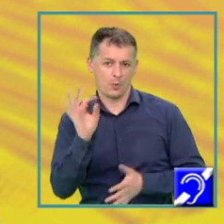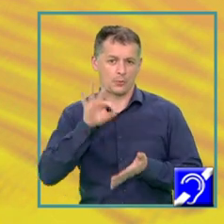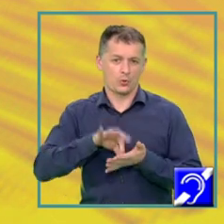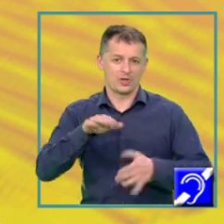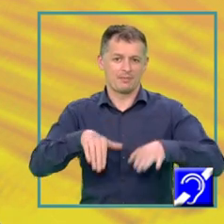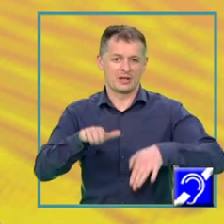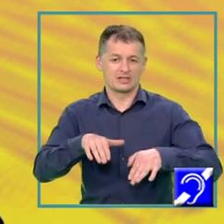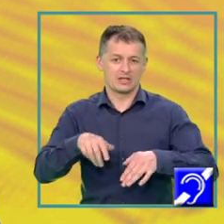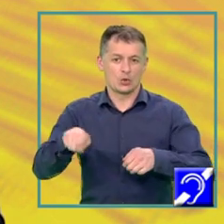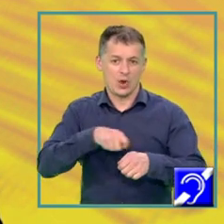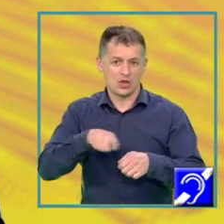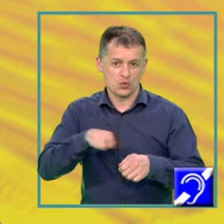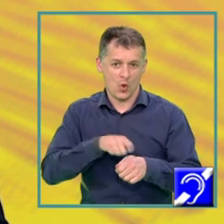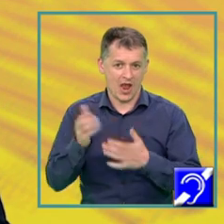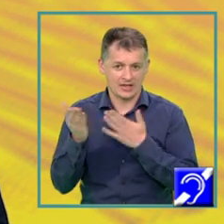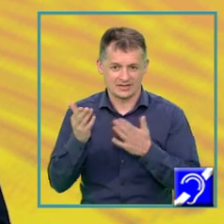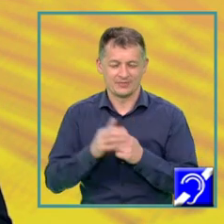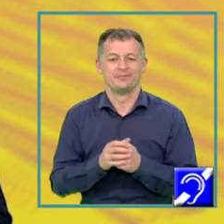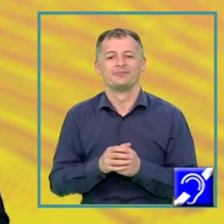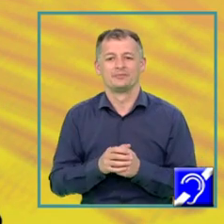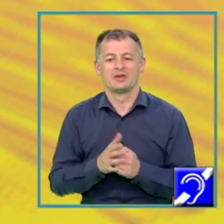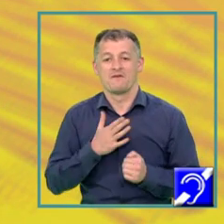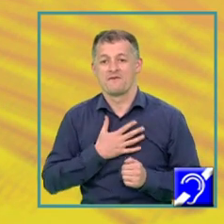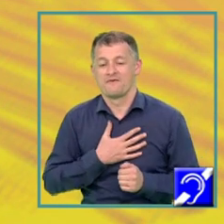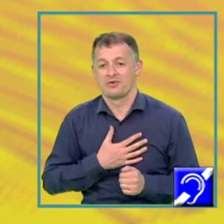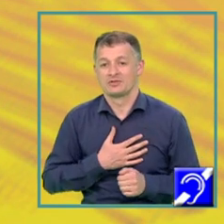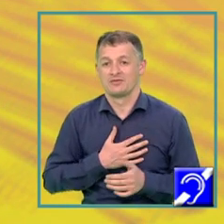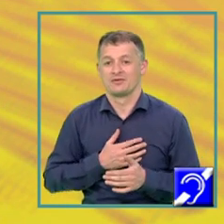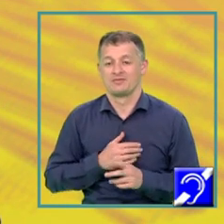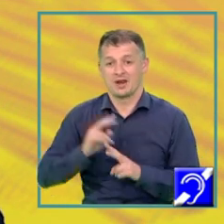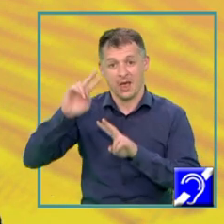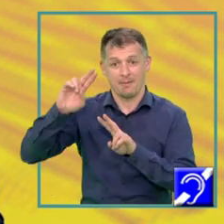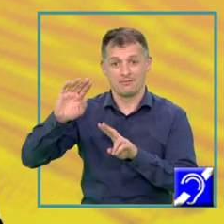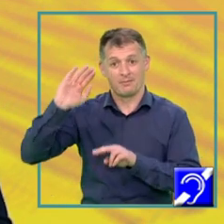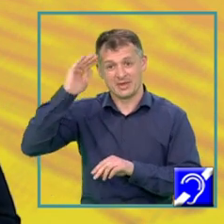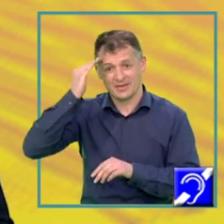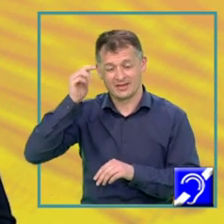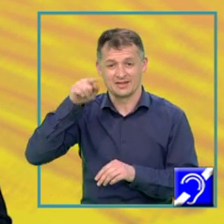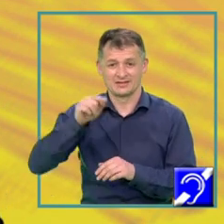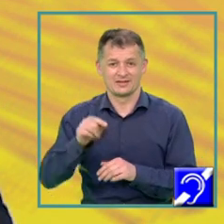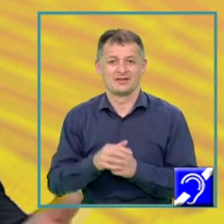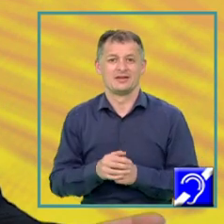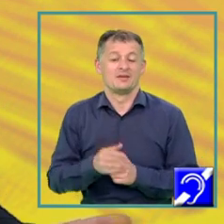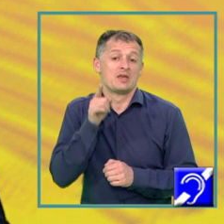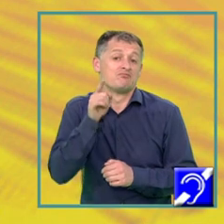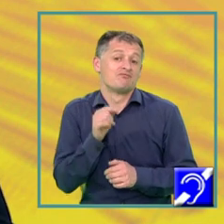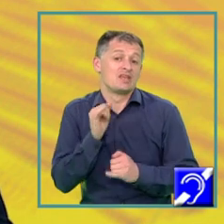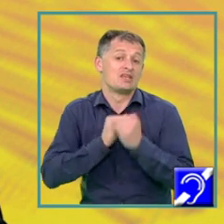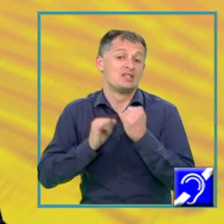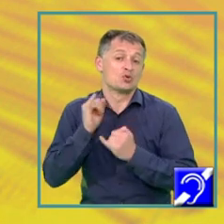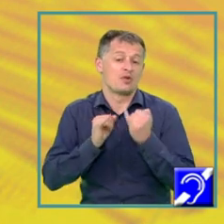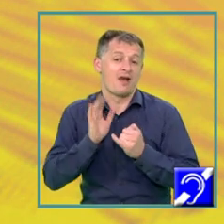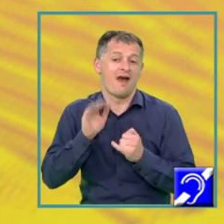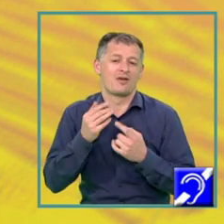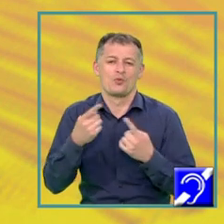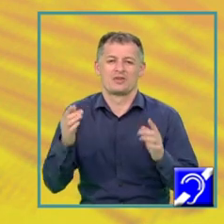Educației. Vă reamintesc și vreau să punctez acest lucru că este o rezolvare nu neapărat exhaustivă. Istoria are foarte multe